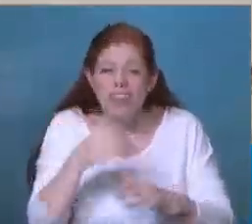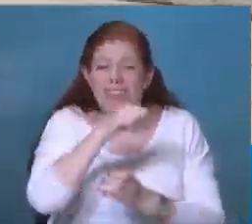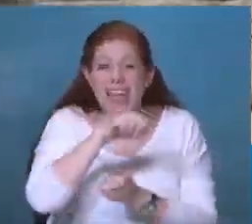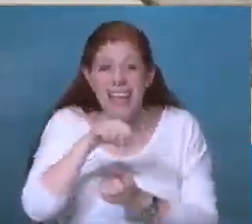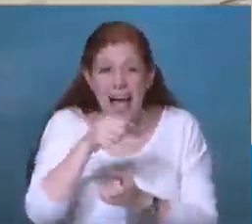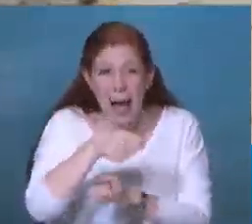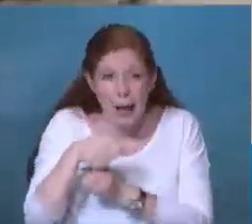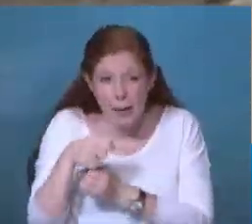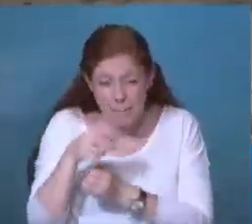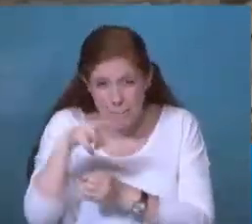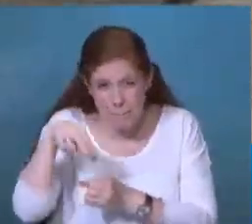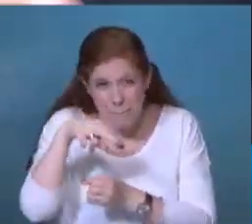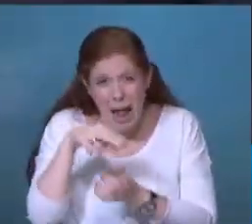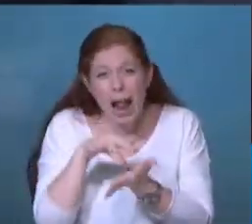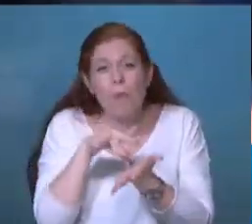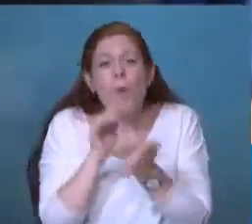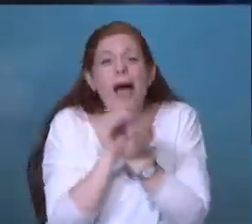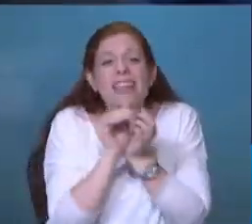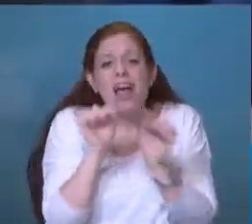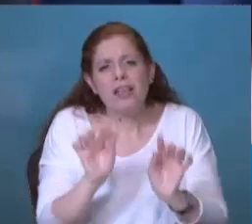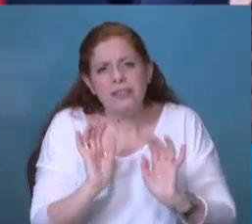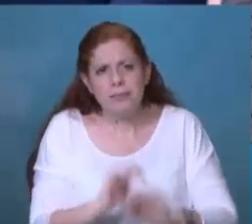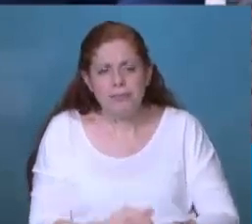על המקום הקטן הזה.